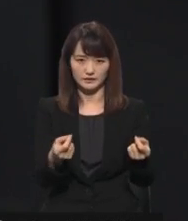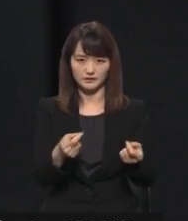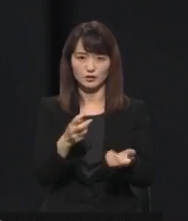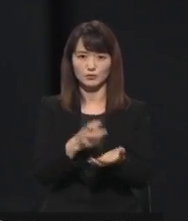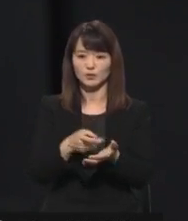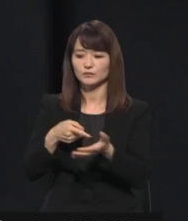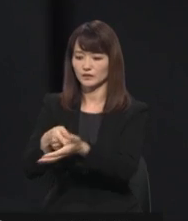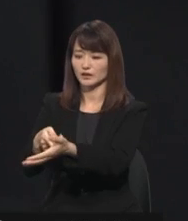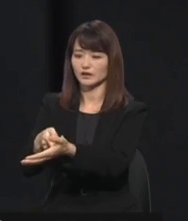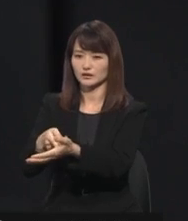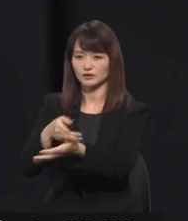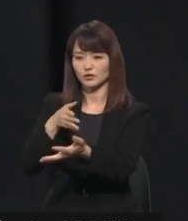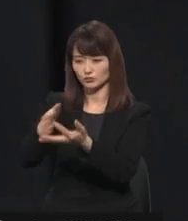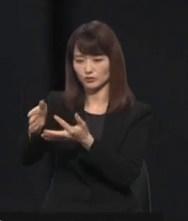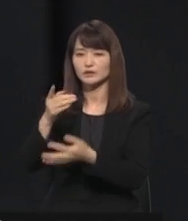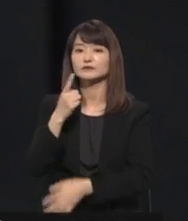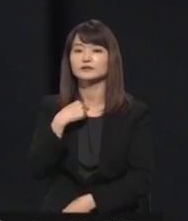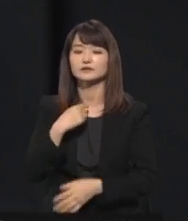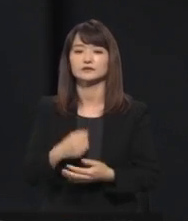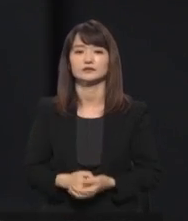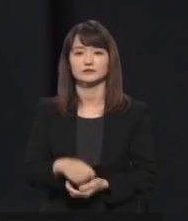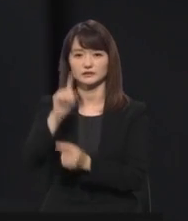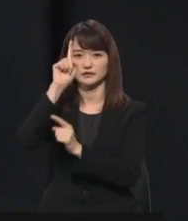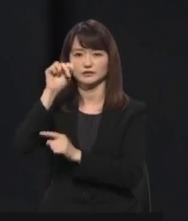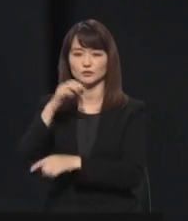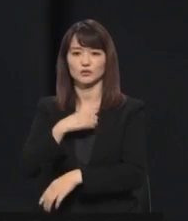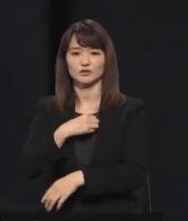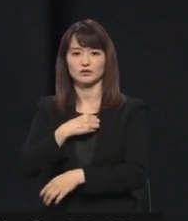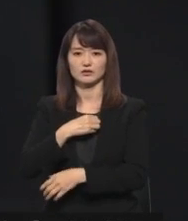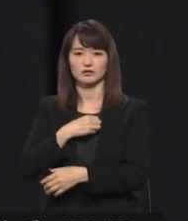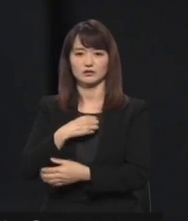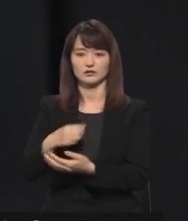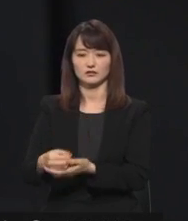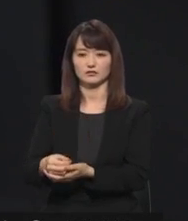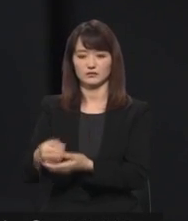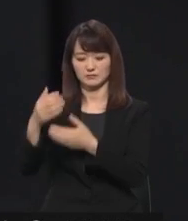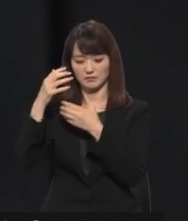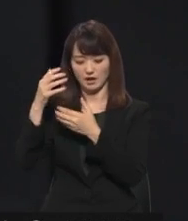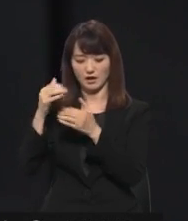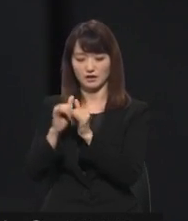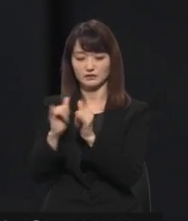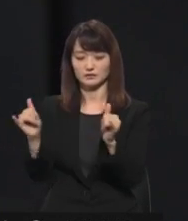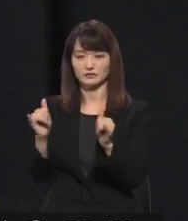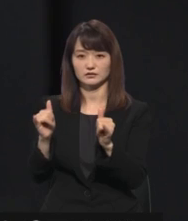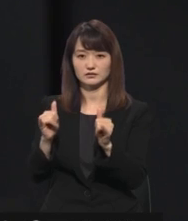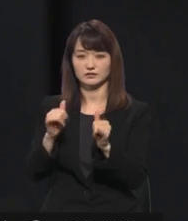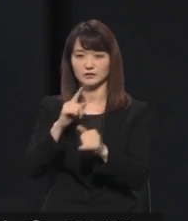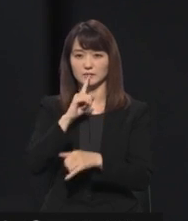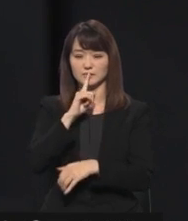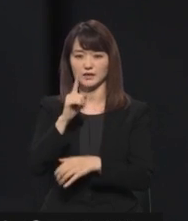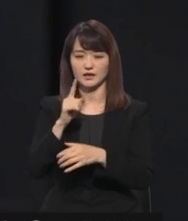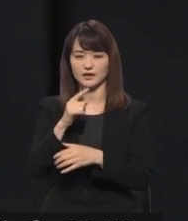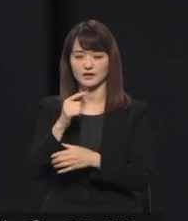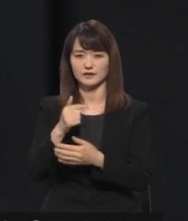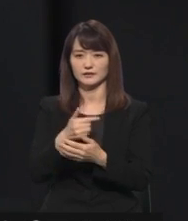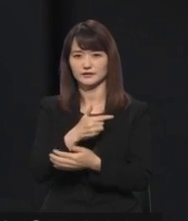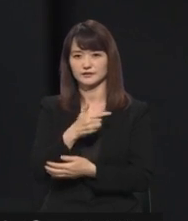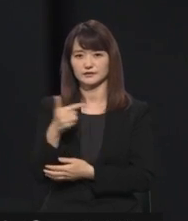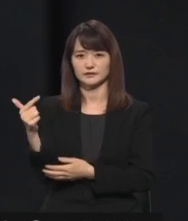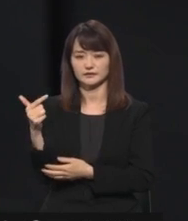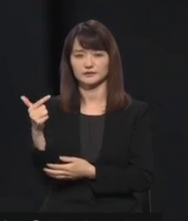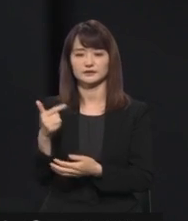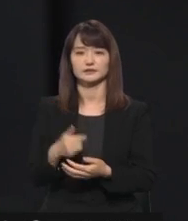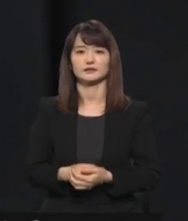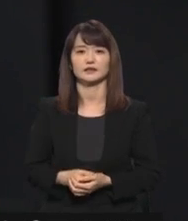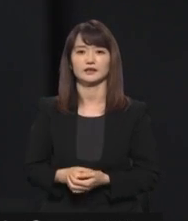가뜩이나 지금 유당 해도 열성 지층 이제 메운 열성 지층 들의 목소리가 높은 상황에서 이렇게 되면은 이제 그 사람들의 당이 된다